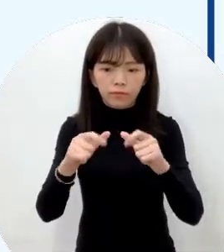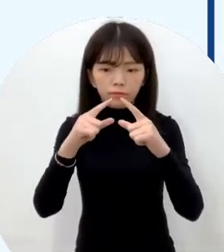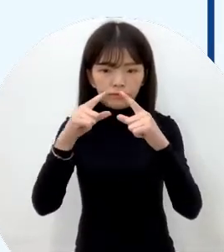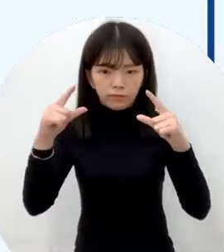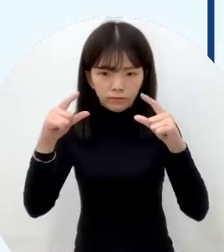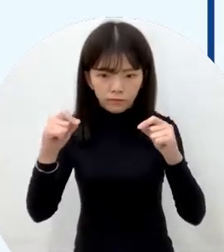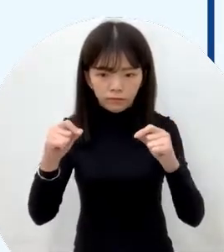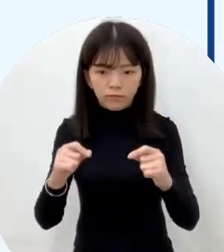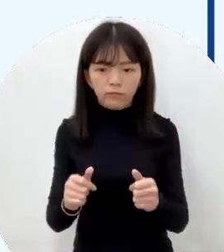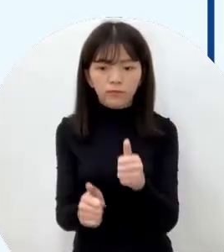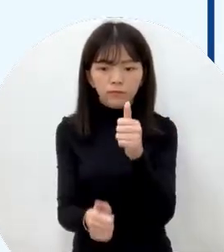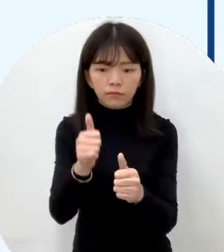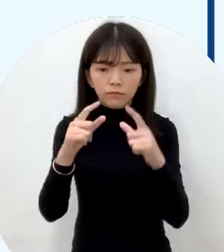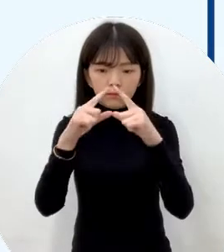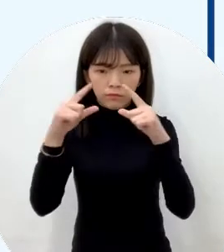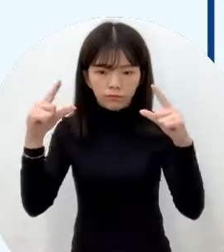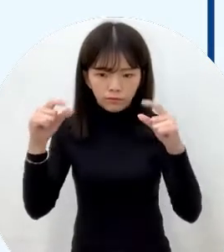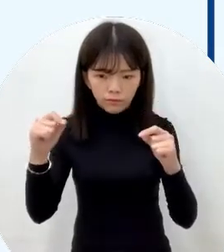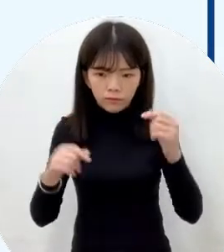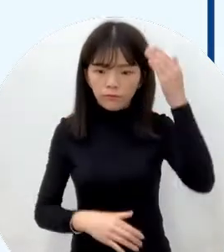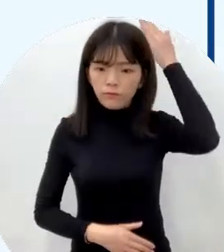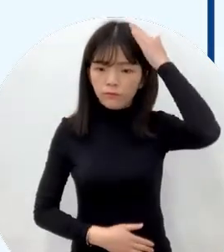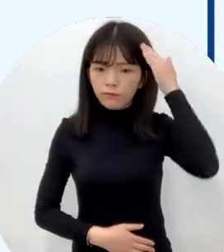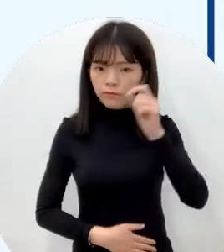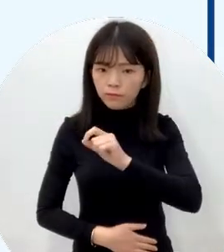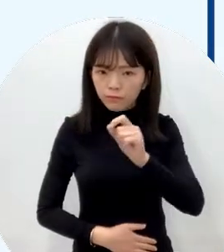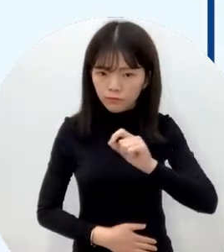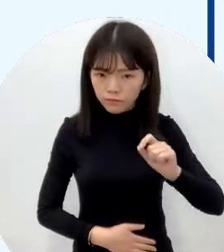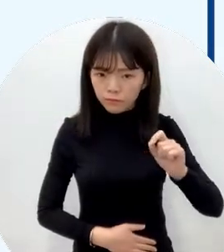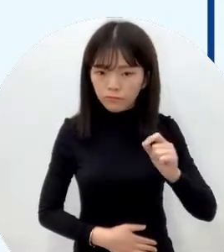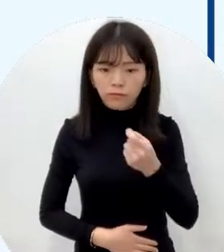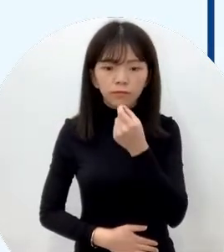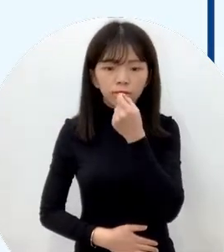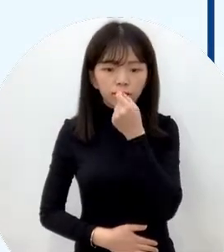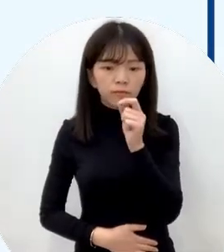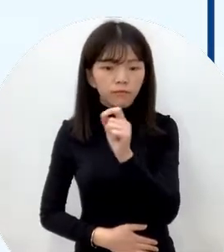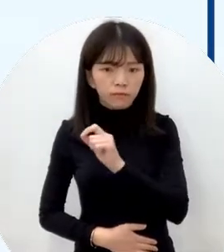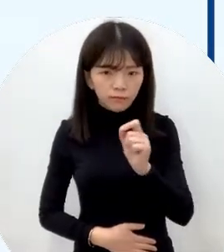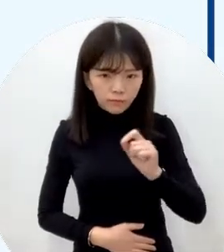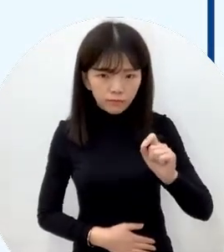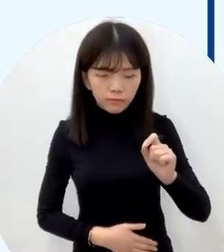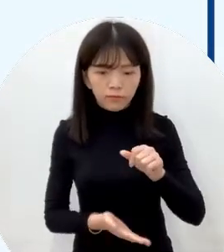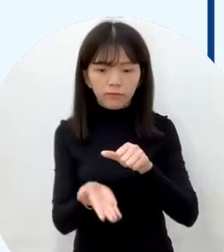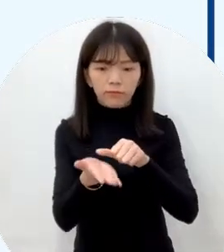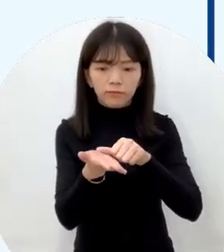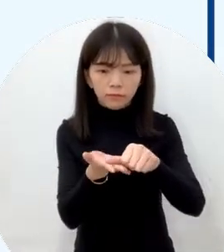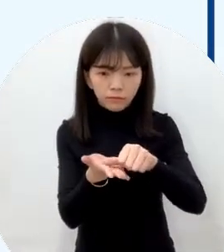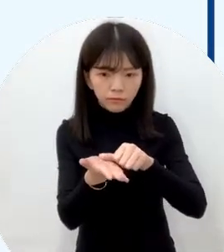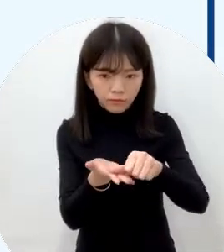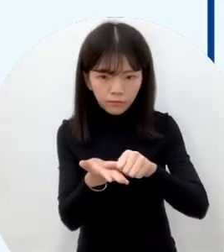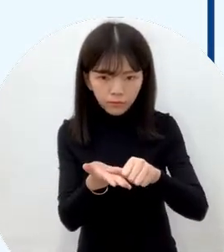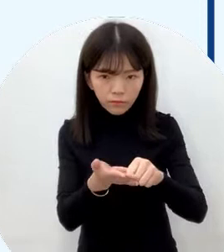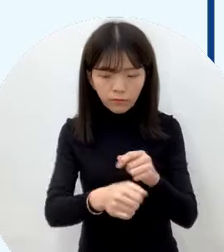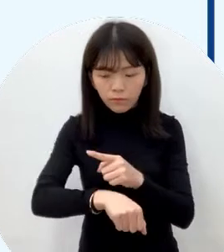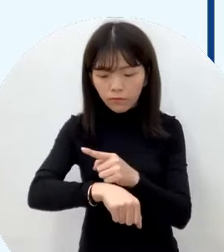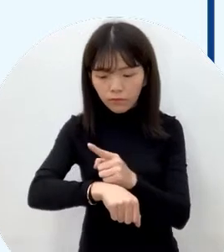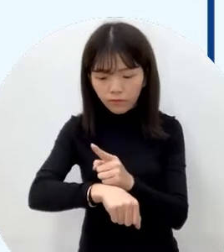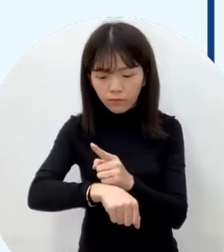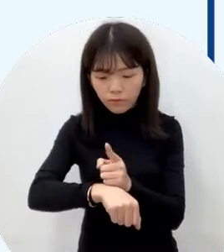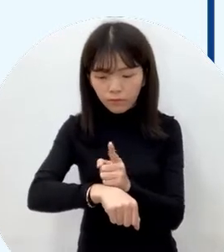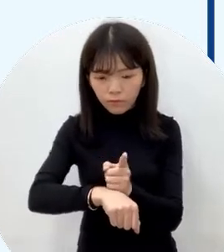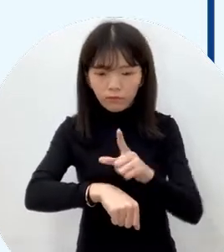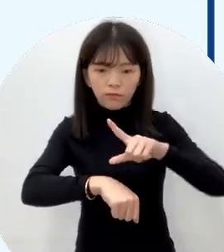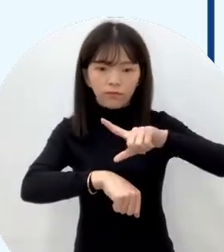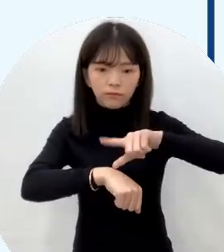테이프, 흑색 연필, 지우개, 0.5mm 흑색 샤프심과 시침, 분침, 초침이 있는